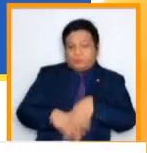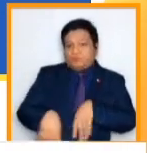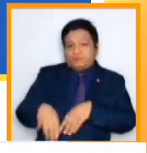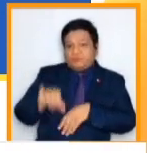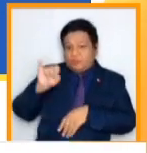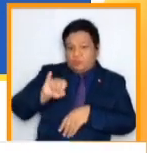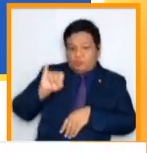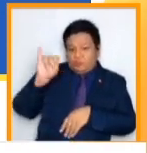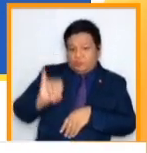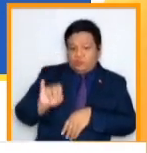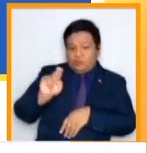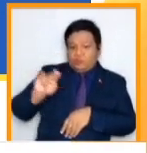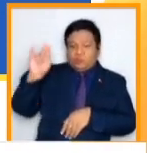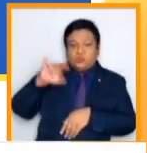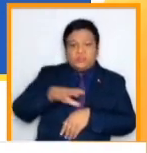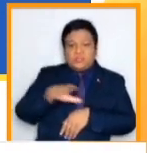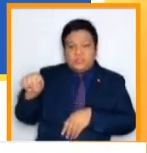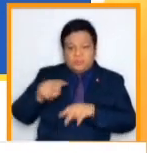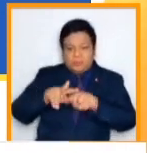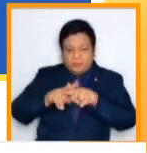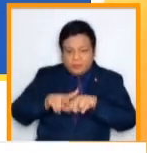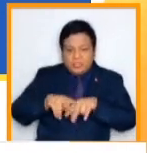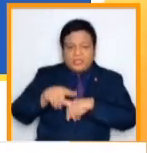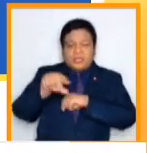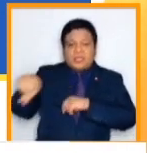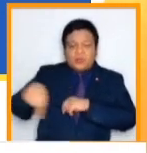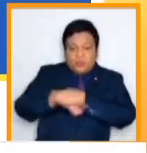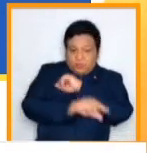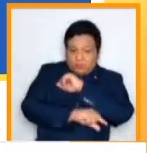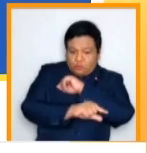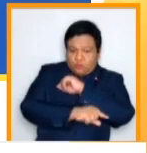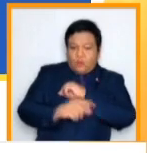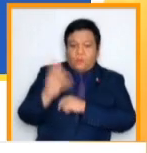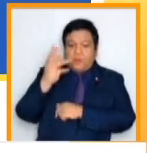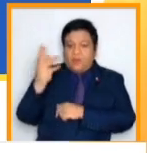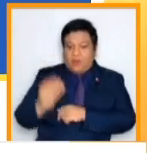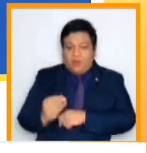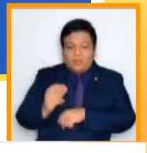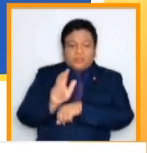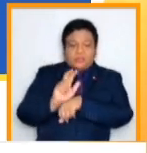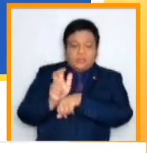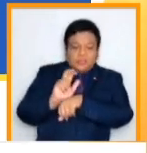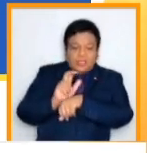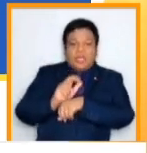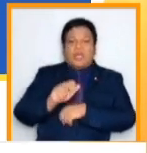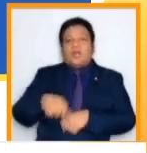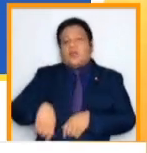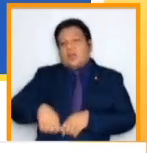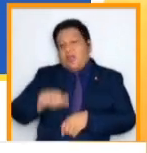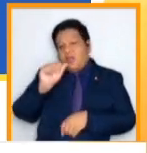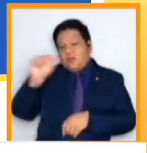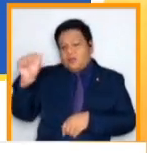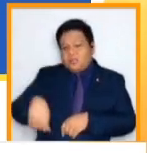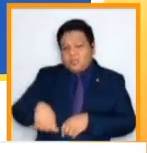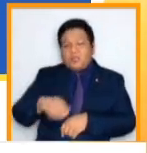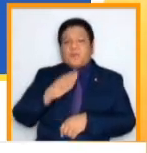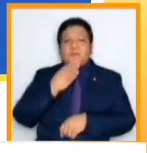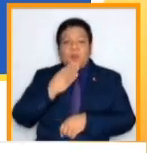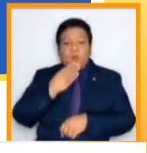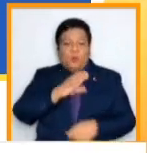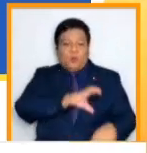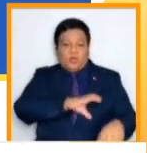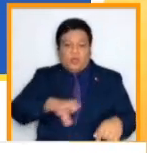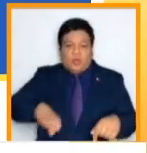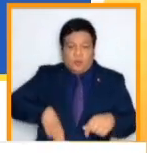Batangas, Nagas City, Antique, Bacolod City, Capiz, Cebu Province, Lapu-Lapu City, Negros